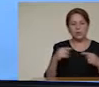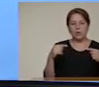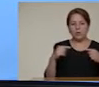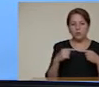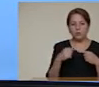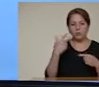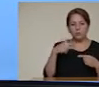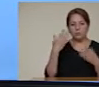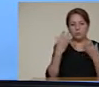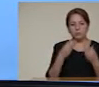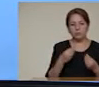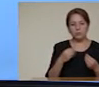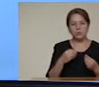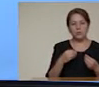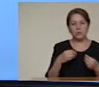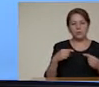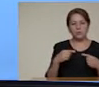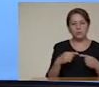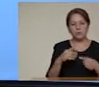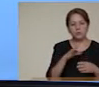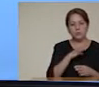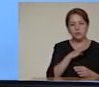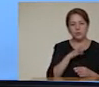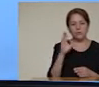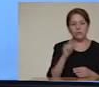kunga mo'ljallashgan edi. Va